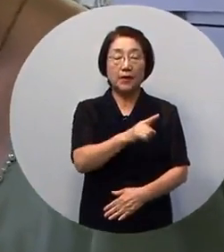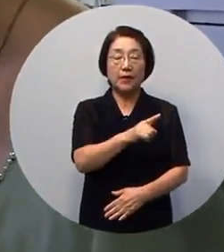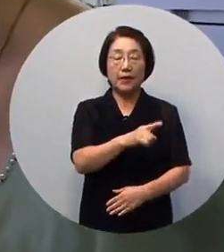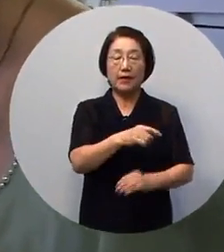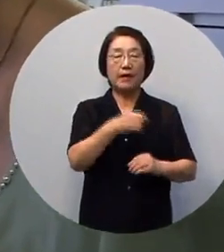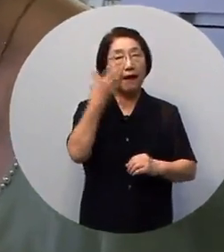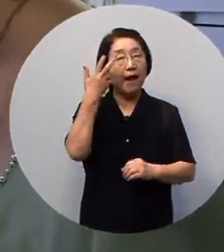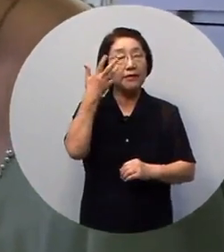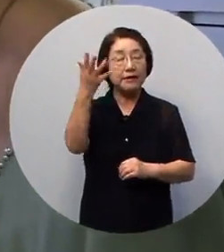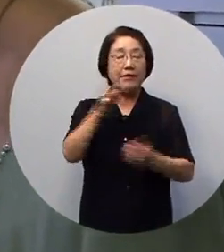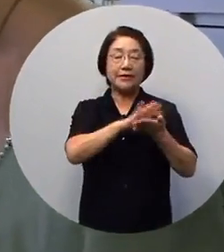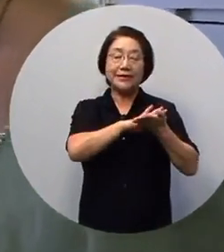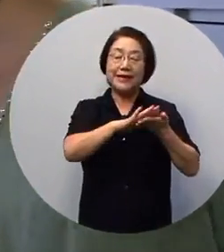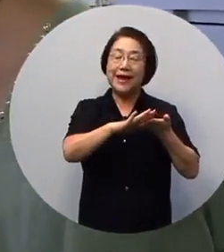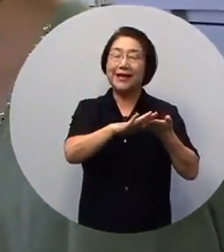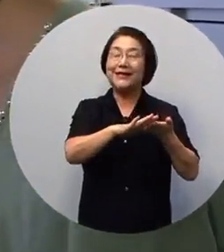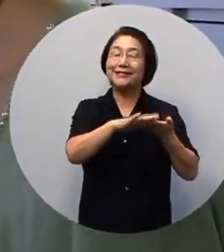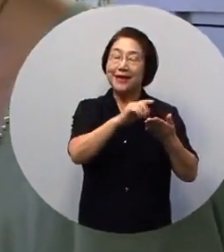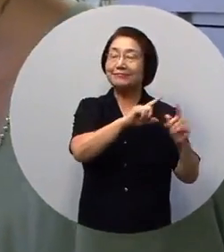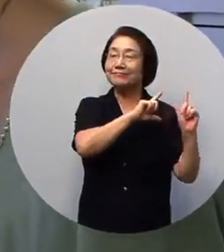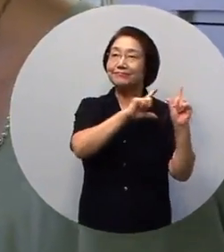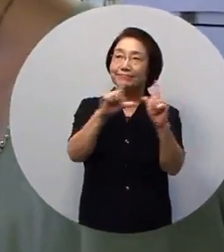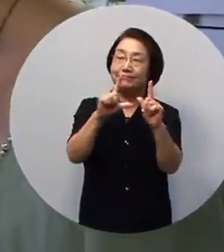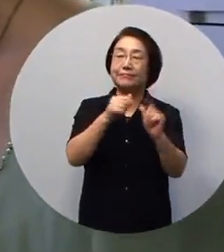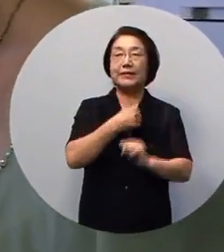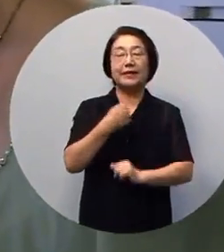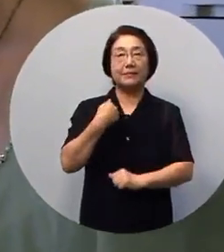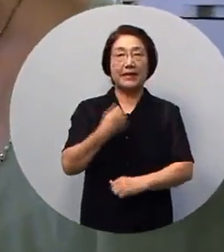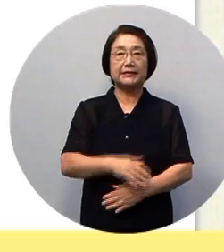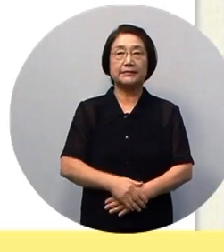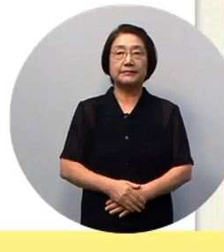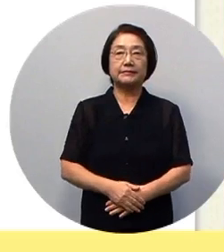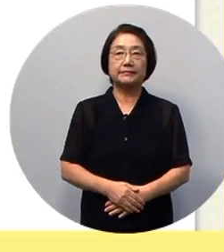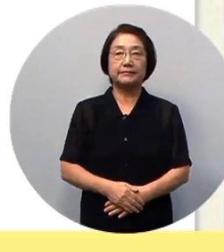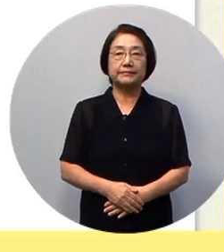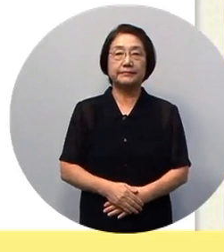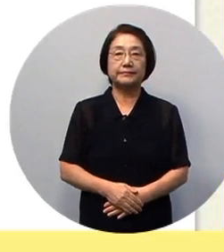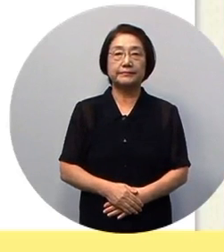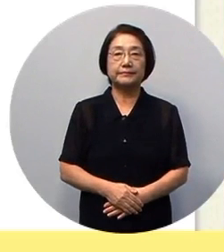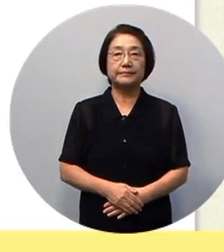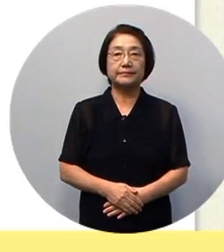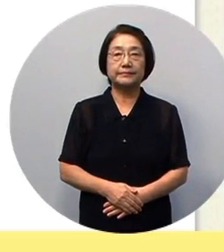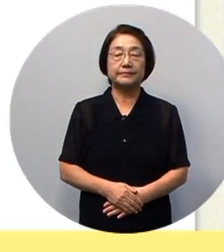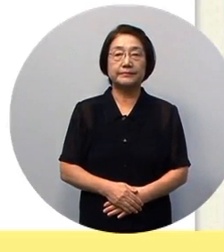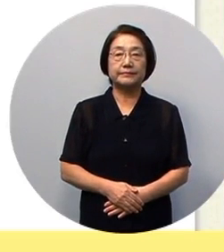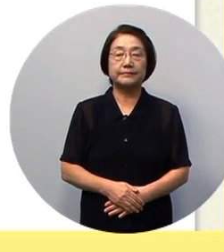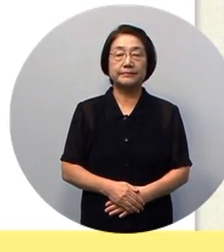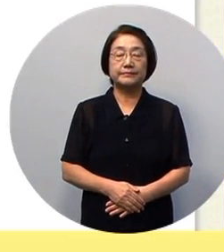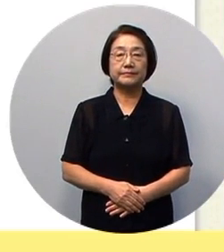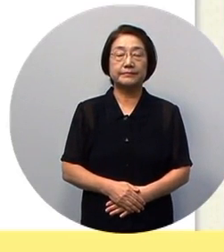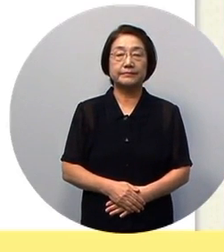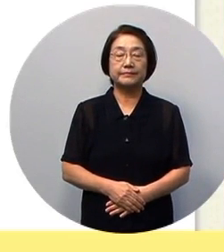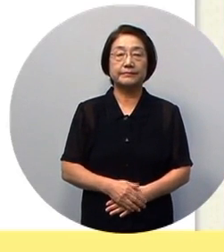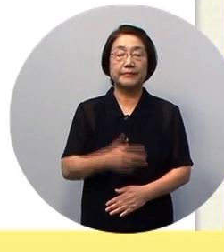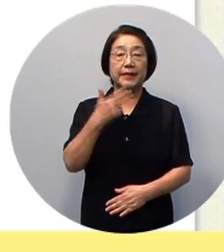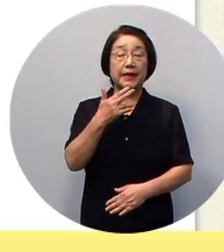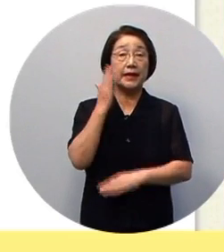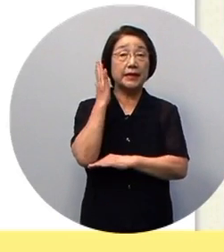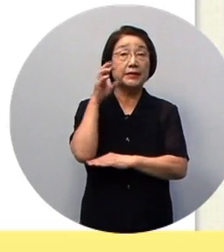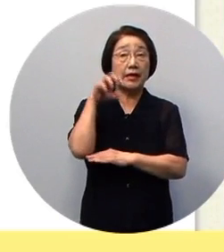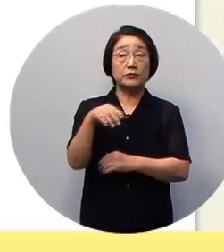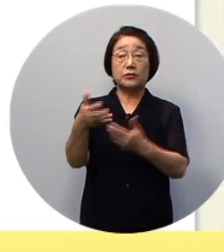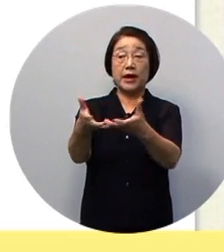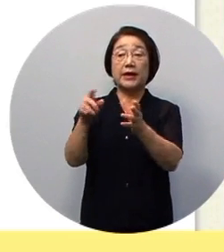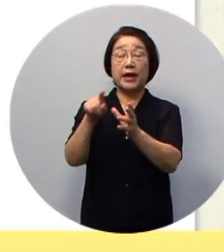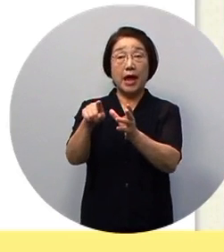えば感想、綺麗ですねとか、そういったことを返すようなことができるようになっています。 続いて市役所エリアも少し案内